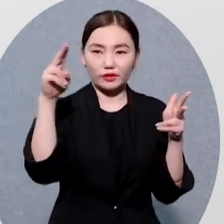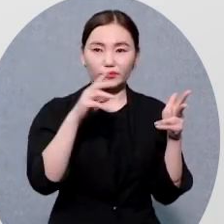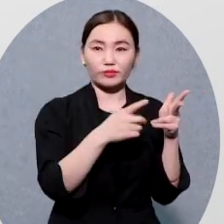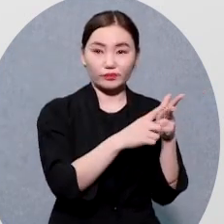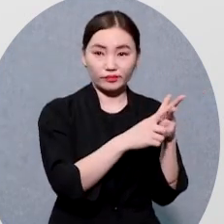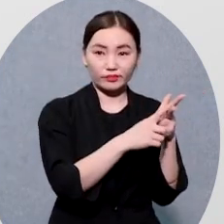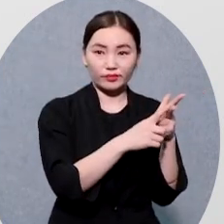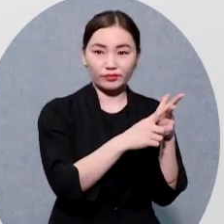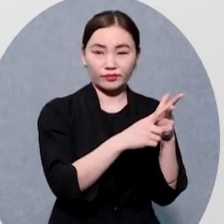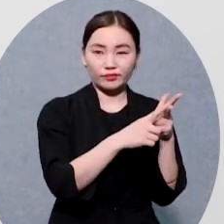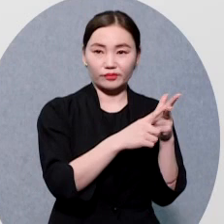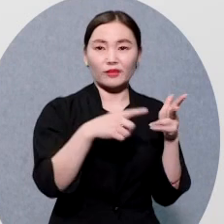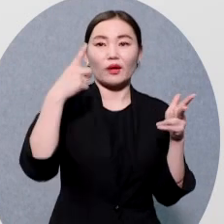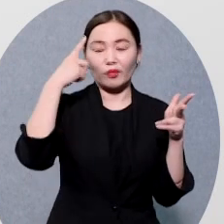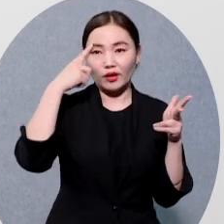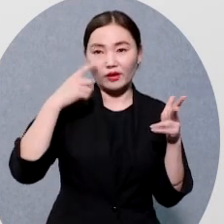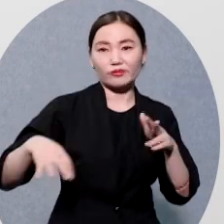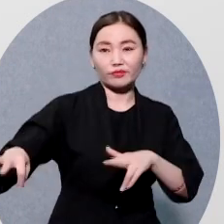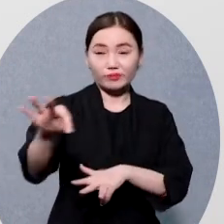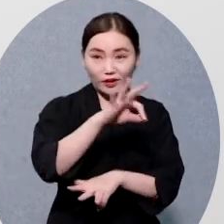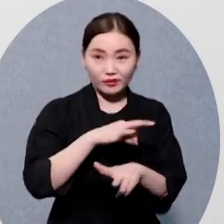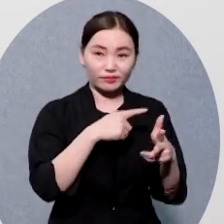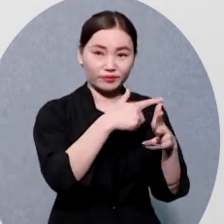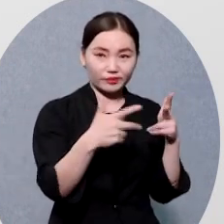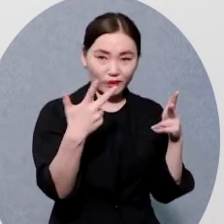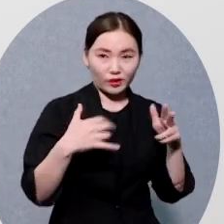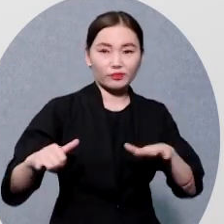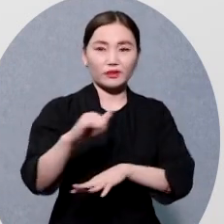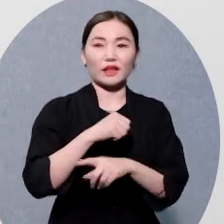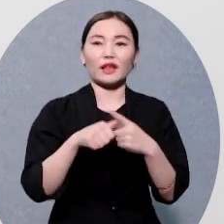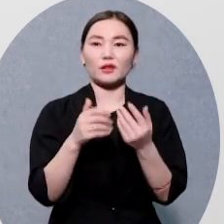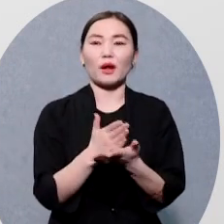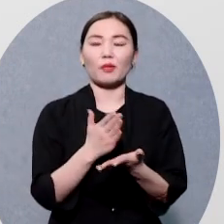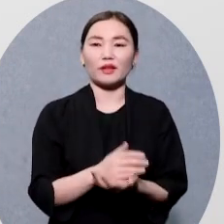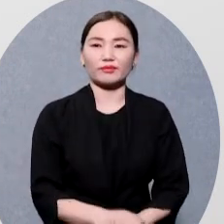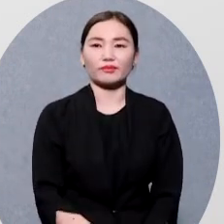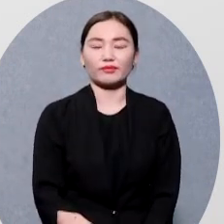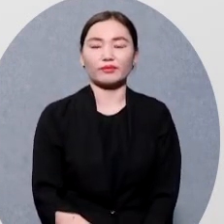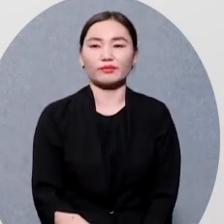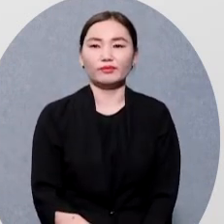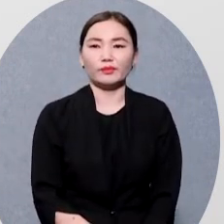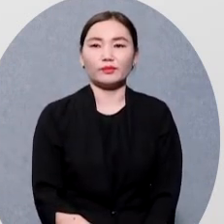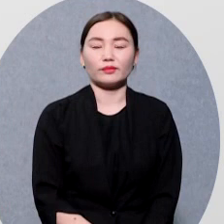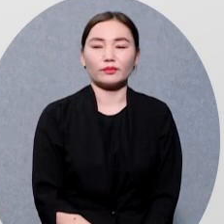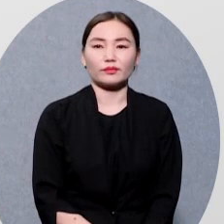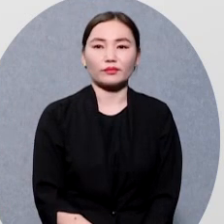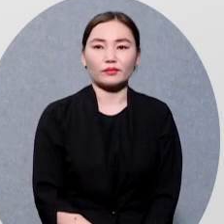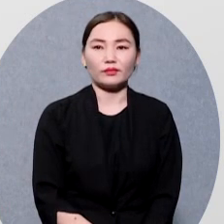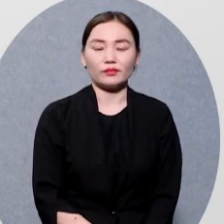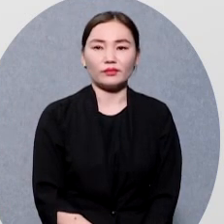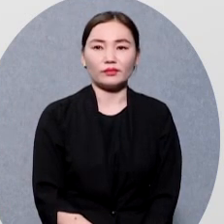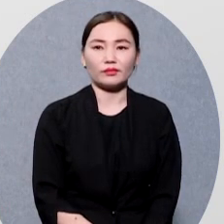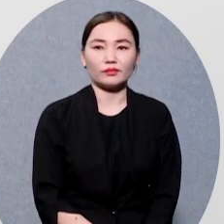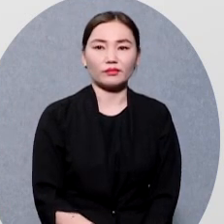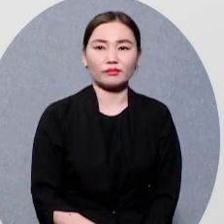орн юм байна. За гүүнэр сүгэр цэнгэштэй орн гэдэг нь Монгол орныг хэлж байгаа юм байна. За энийг ингээд тохируулаад